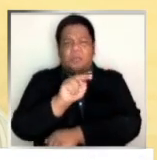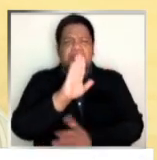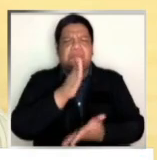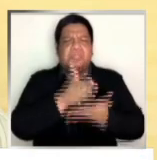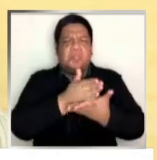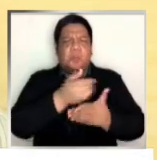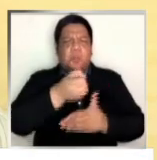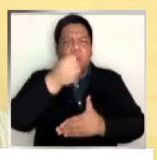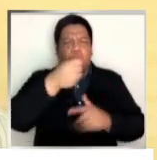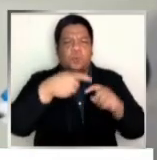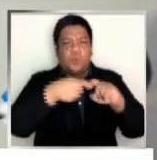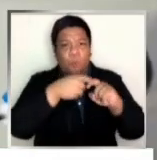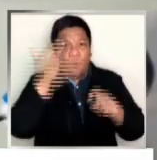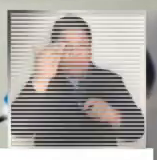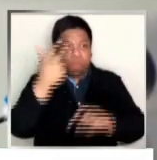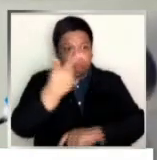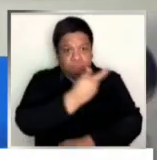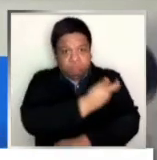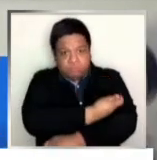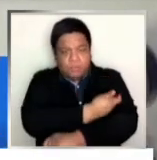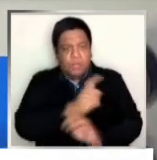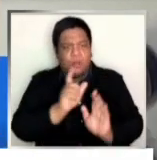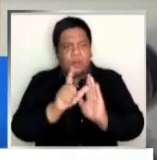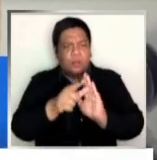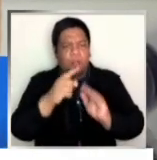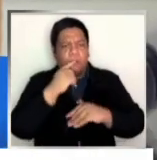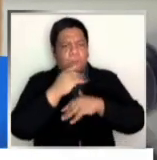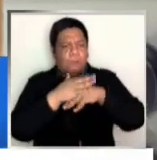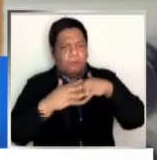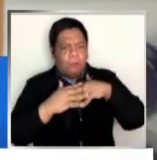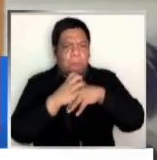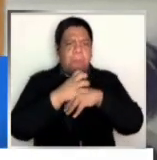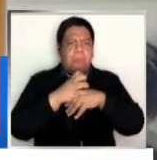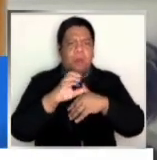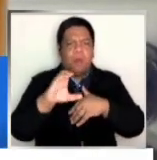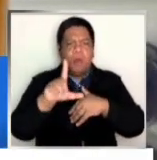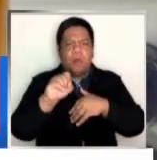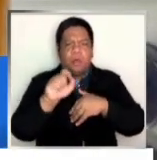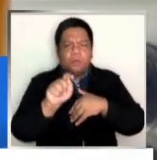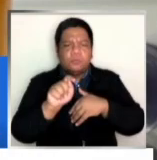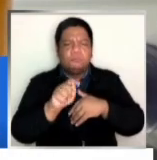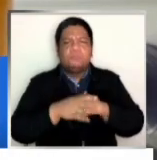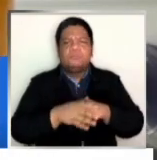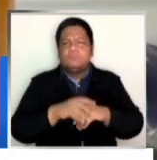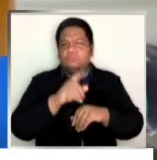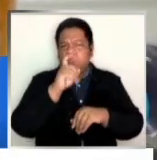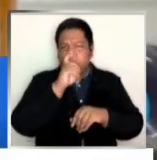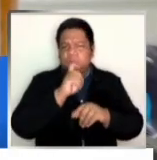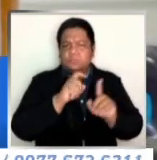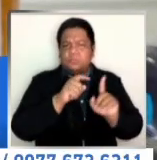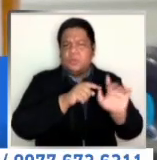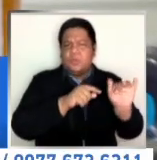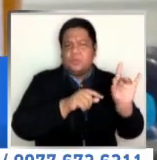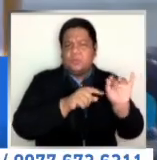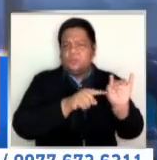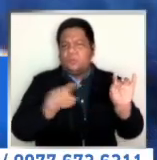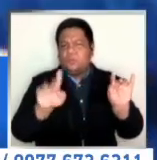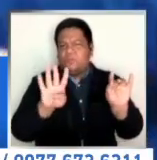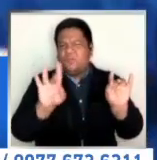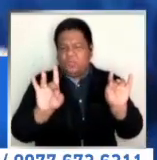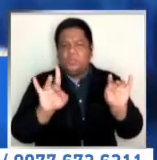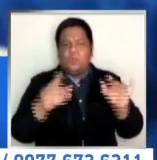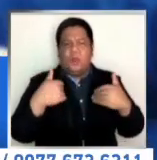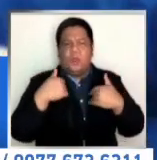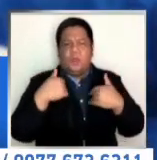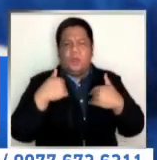ilang nabakunahan. 6 na pasyenteng nasa edad 18 hanggang 48 taong gulang ang nakaranas ng blood clot. Isa sa